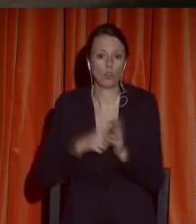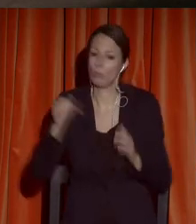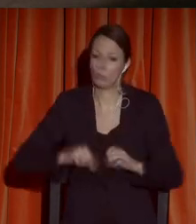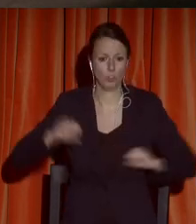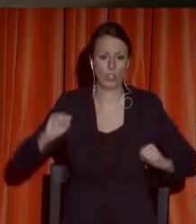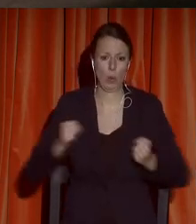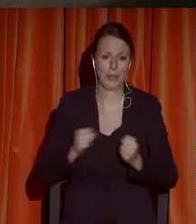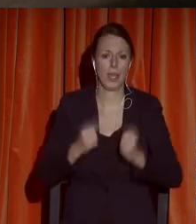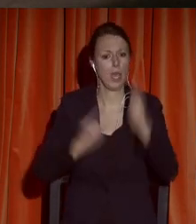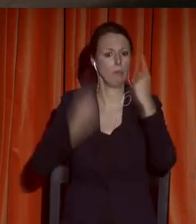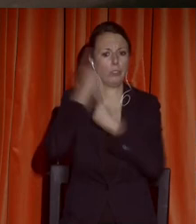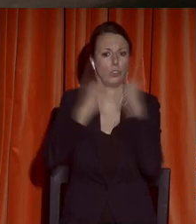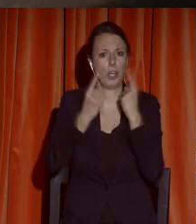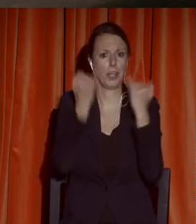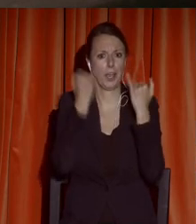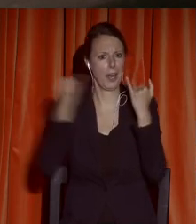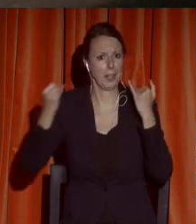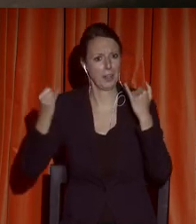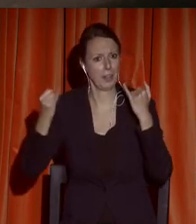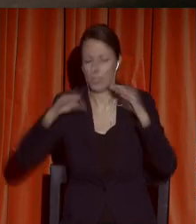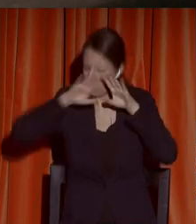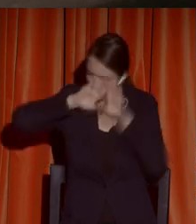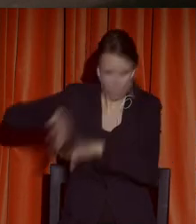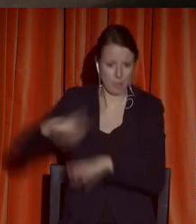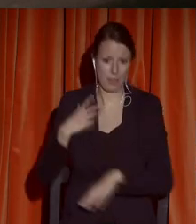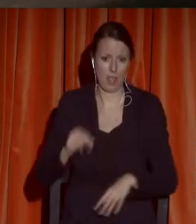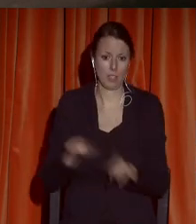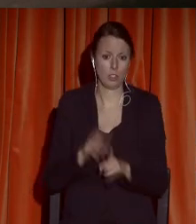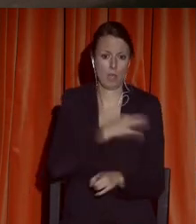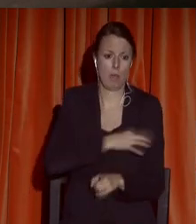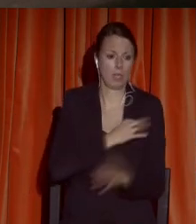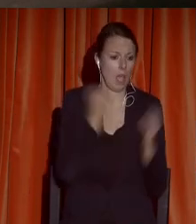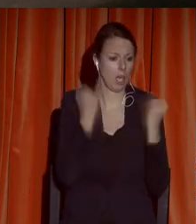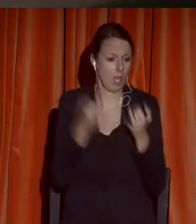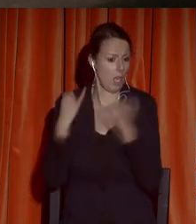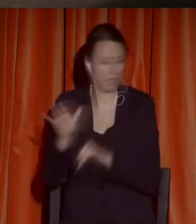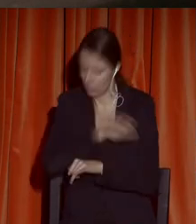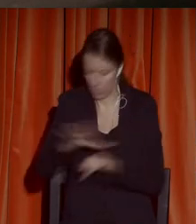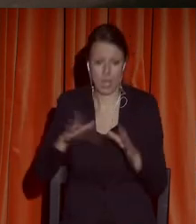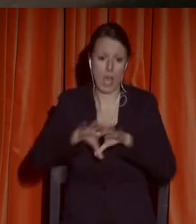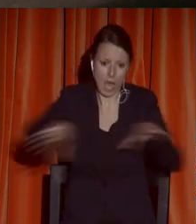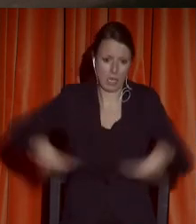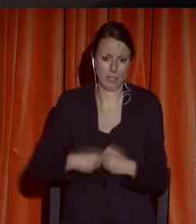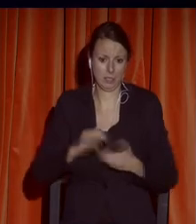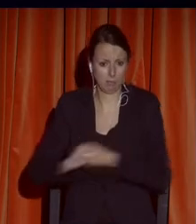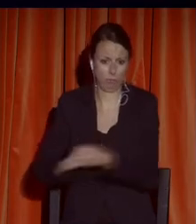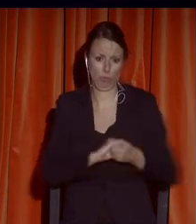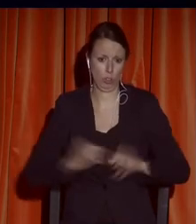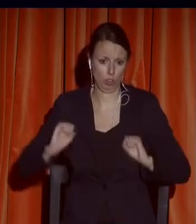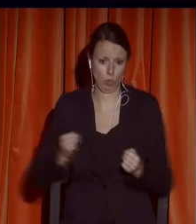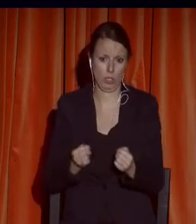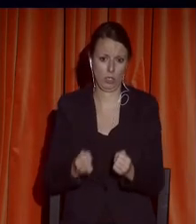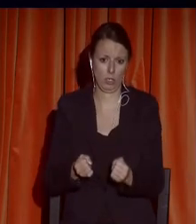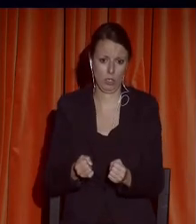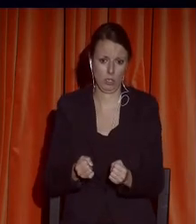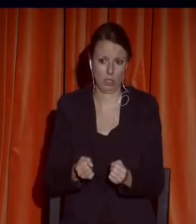podziałami, ja bym powiedziała ponad podziałami mandatów. I tak sobie pomyślałam o tym, że